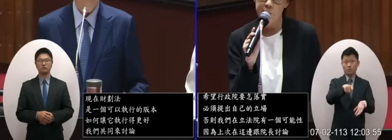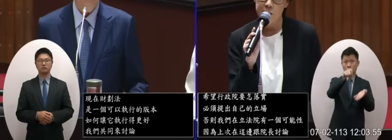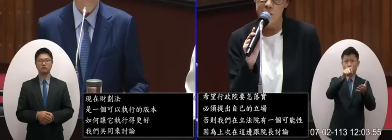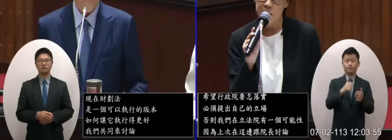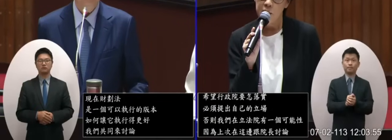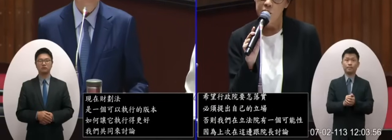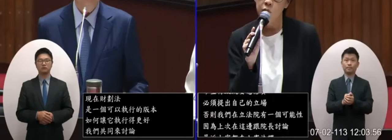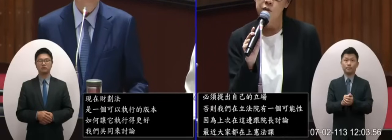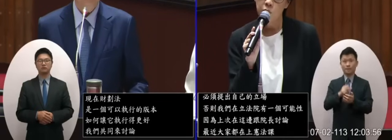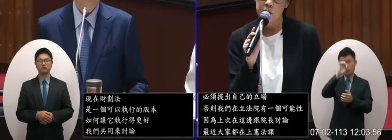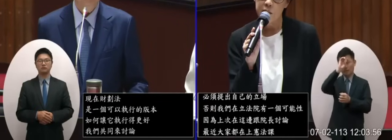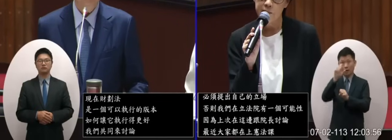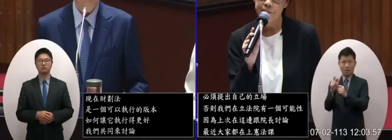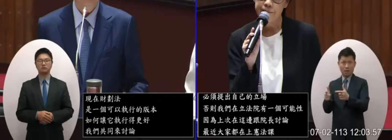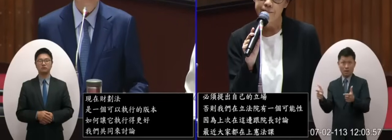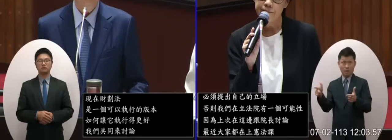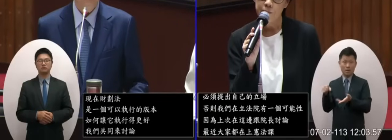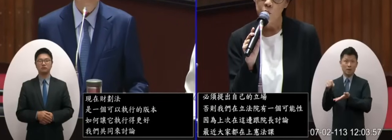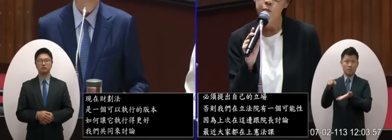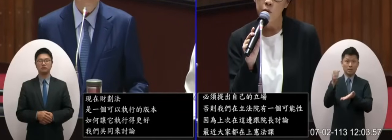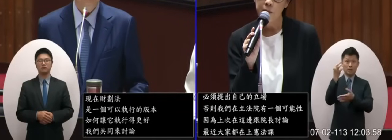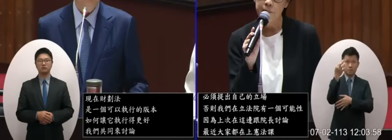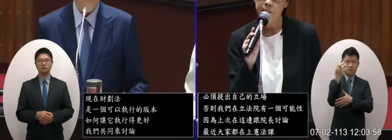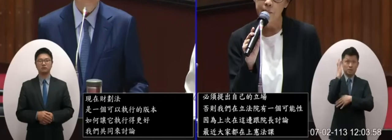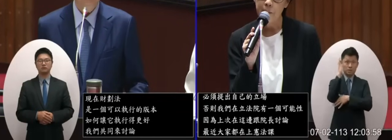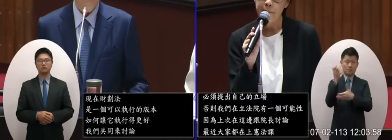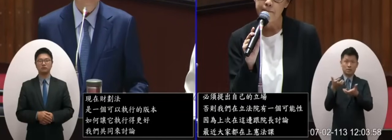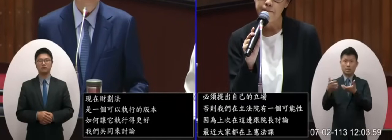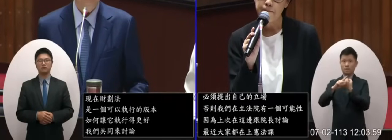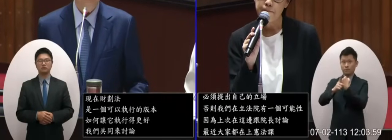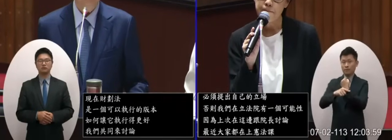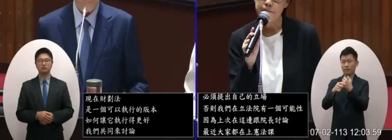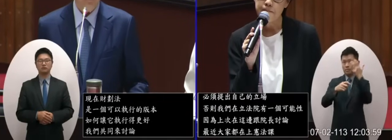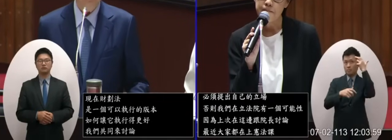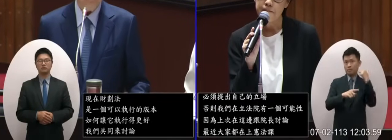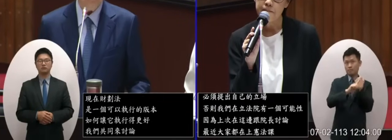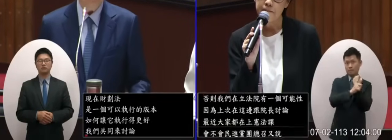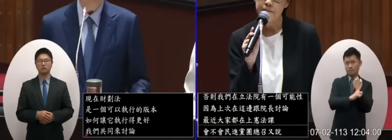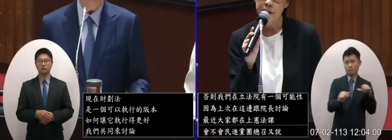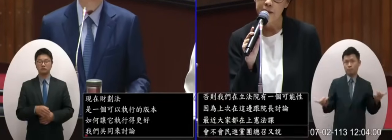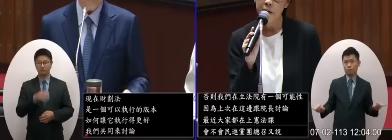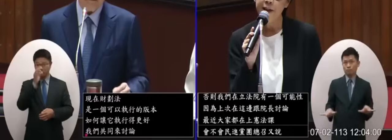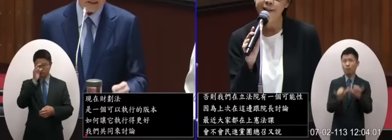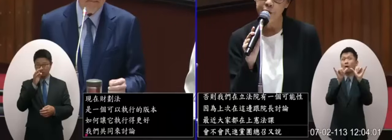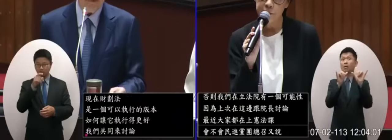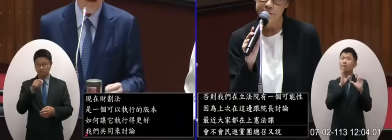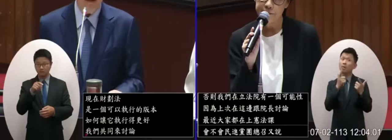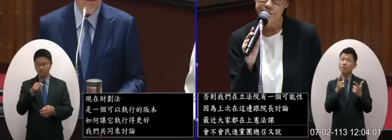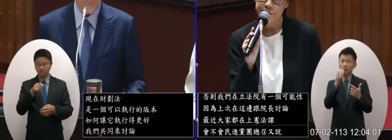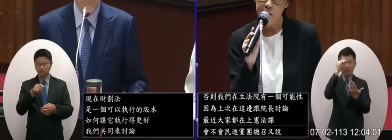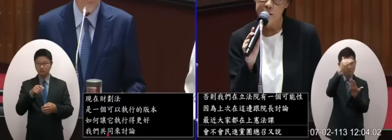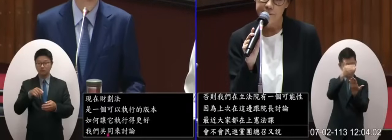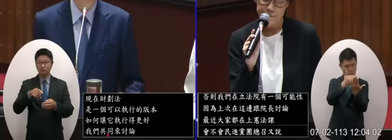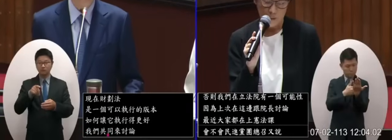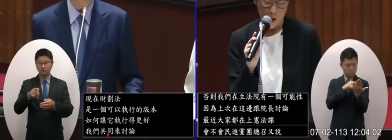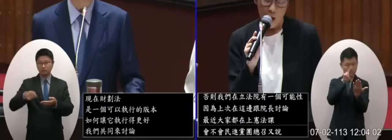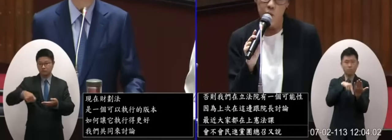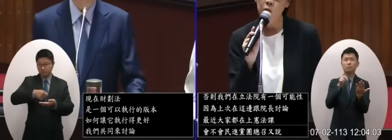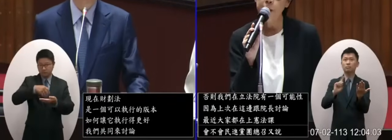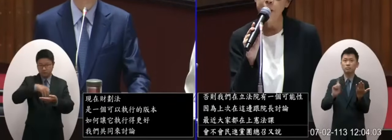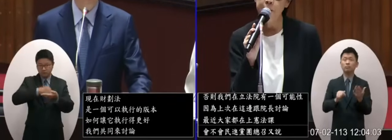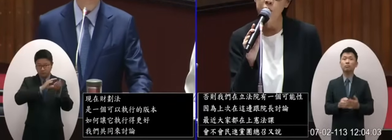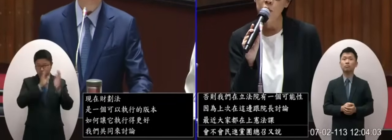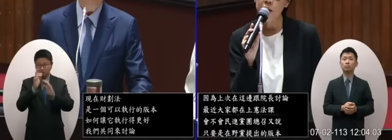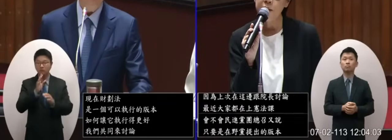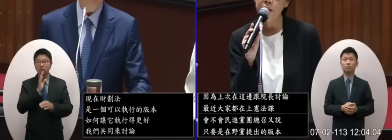财划法版本，又是违宪，会不会？ 那看那个 要看内容， 版本里面的内容是怎么